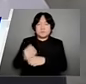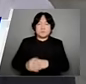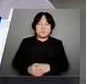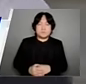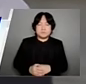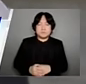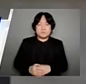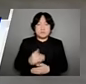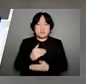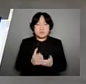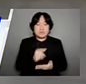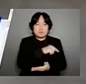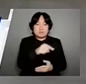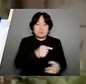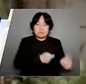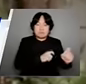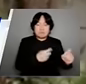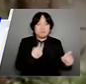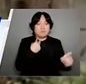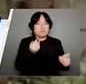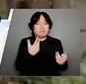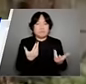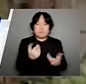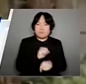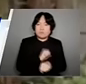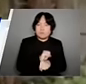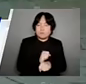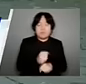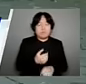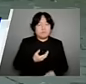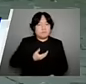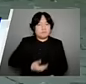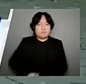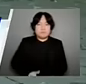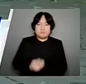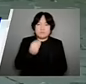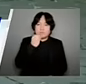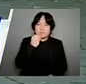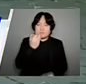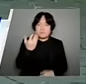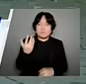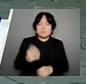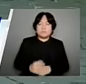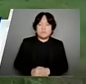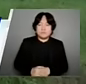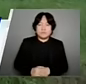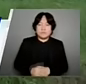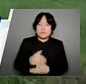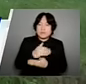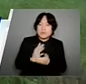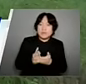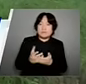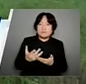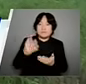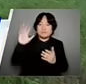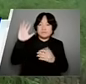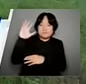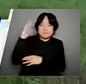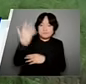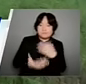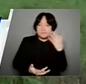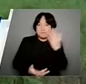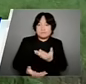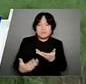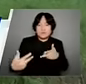Taghirap po ang buhay, gutom po talaga. Ilang puno rin ang bumagsak sa highway, mabutit walang tinamaan. May rock slide din sa